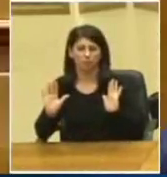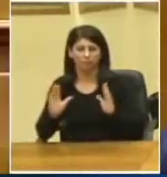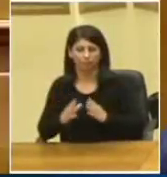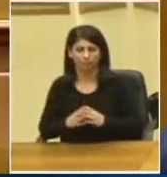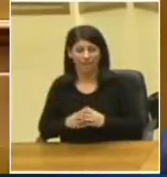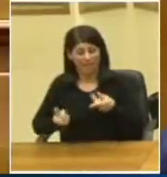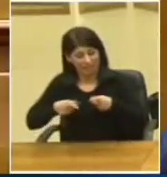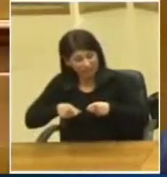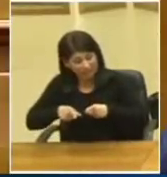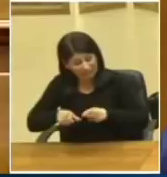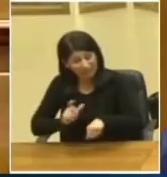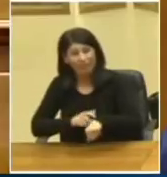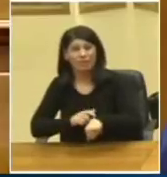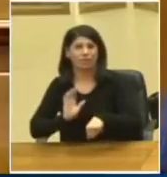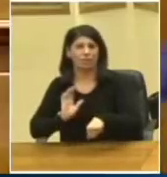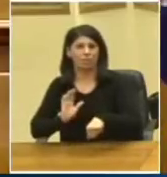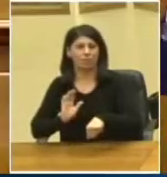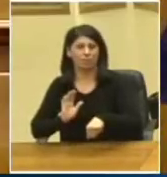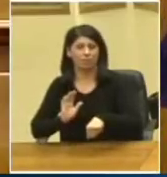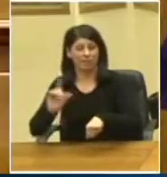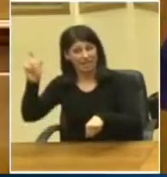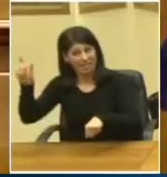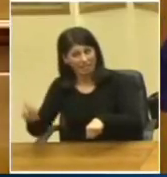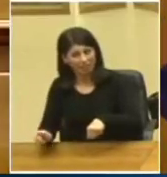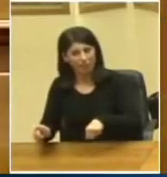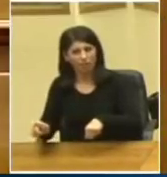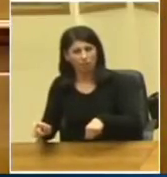την ίδια στιγμή οι ίδιοι